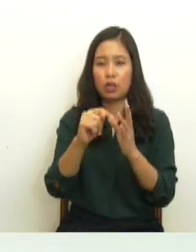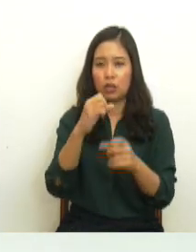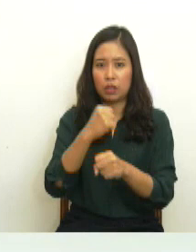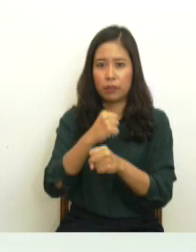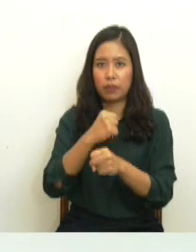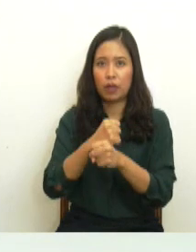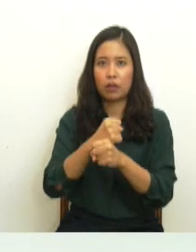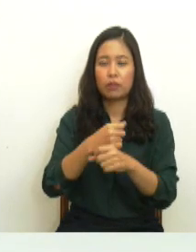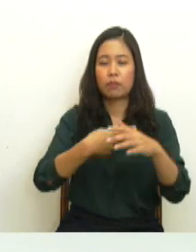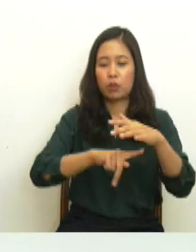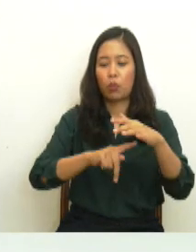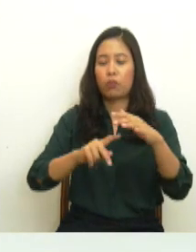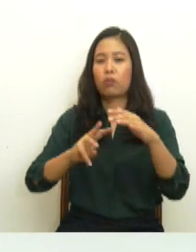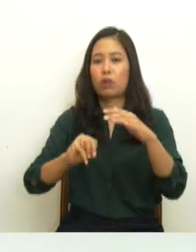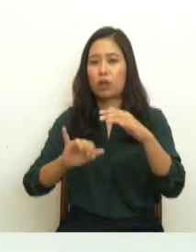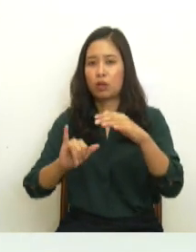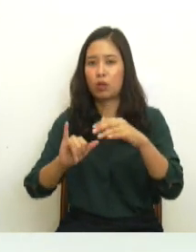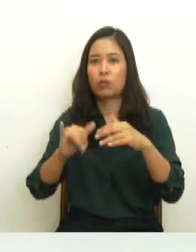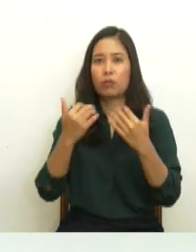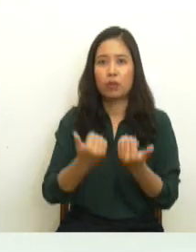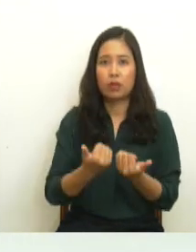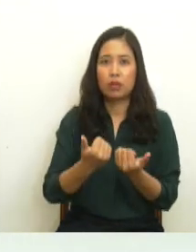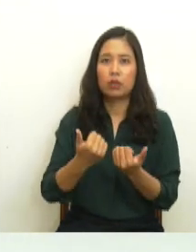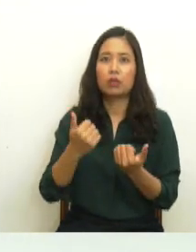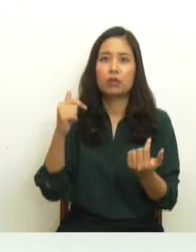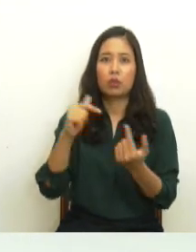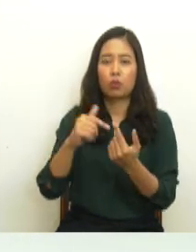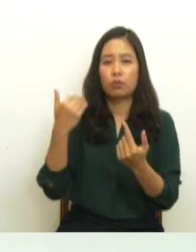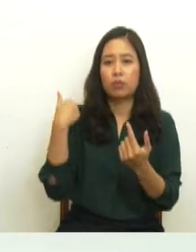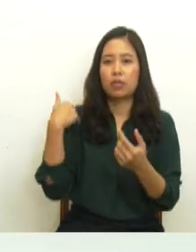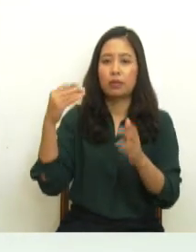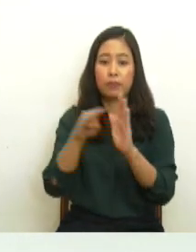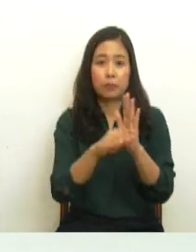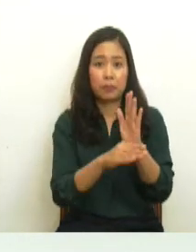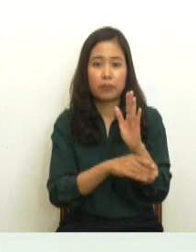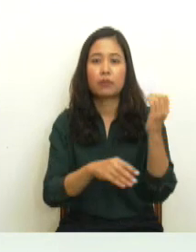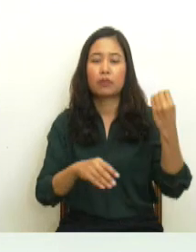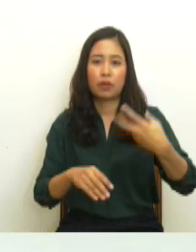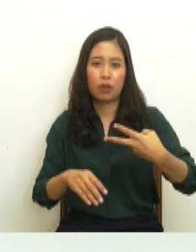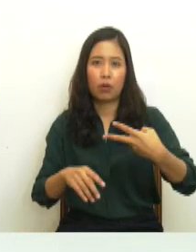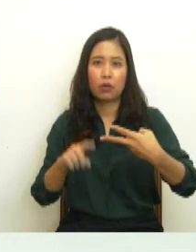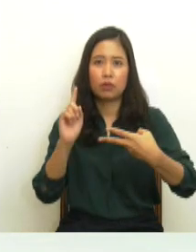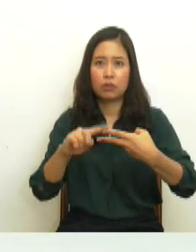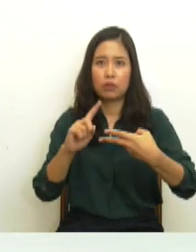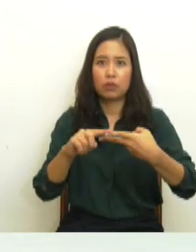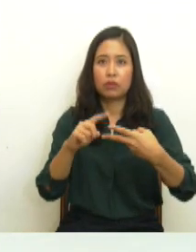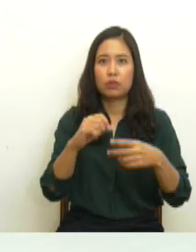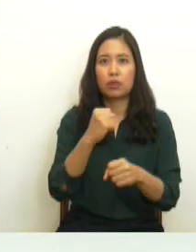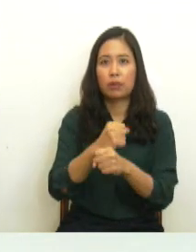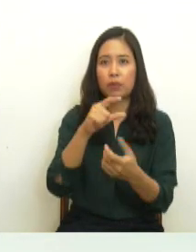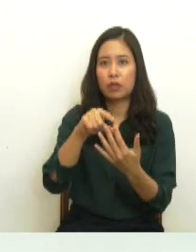ส่วนมัธยมนะครับเราก็มีโปรเจคให้ท่านในสองเวอร์ชั่นเหมือนกันก็คือ 1ท่านต้องคัดเลือกโรงเรียนที่จะนำ